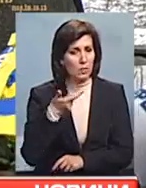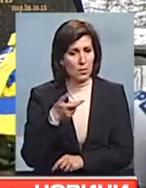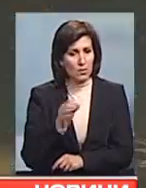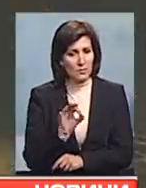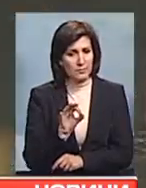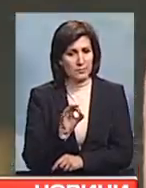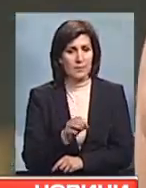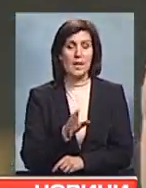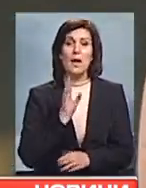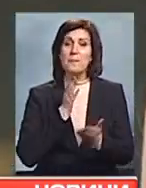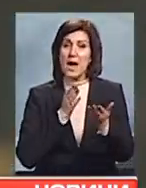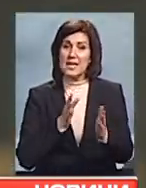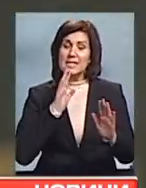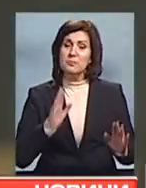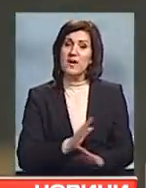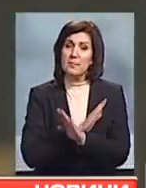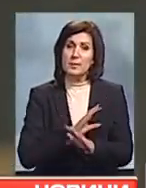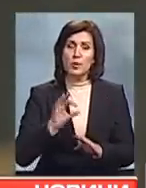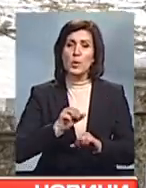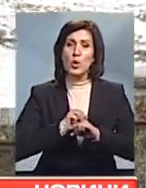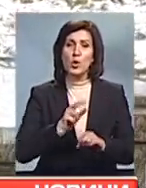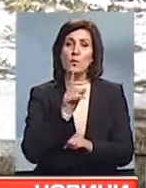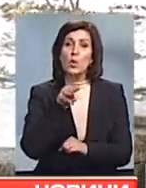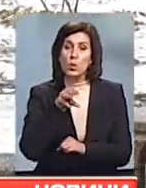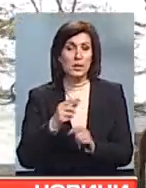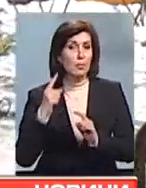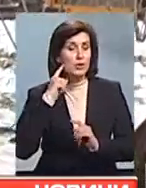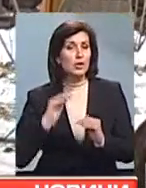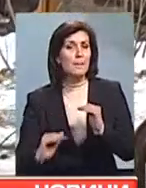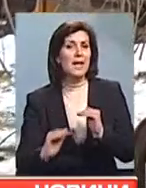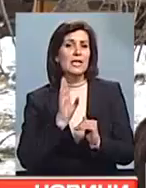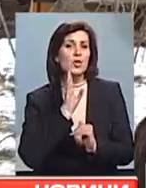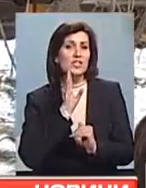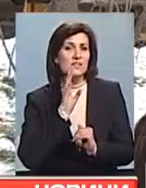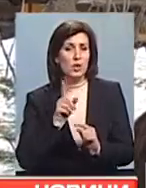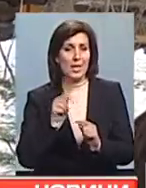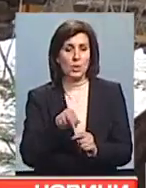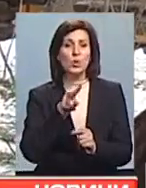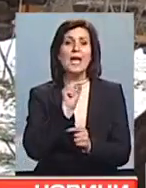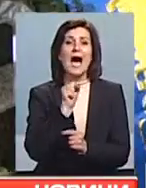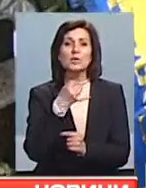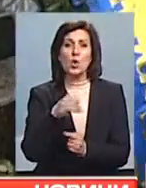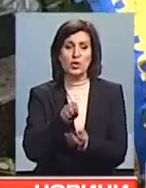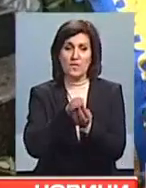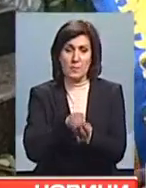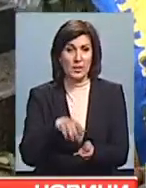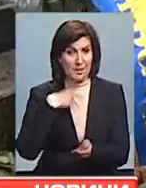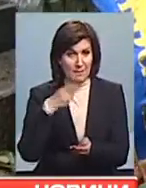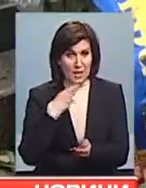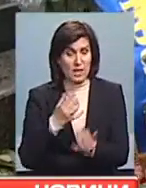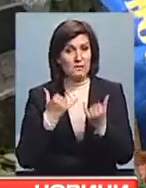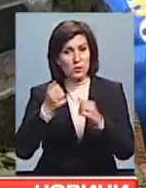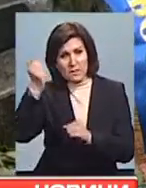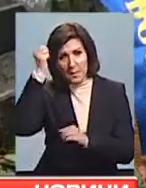молодого Марія Чередник співає пісню про героїв Крут яку чула ще маленькою дівчинкою тут на Аскольдовій Могилі жінка каже